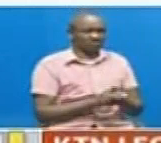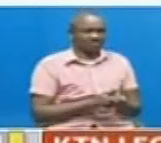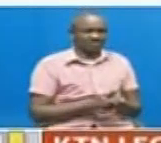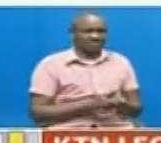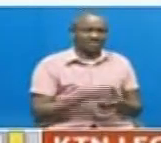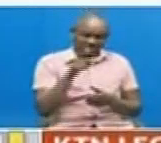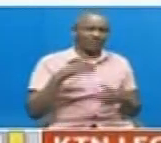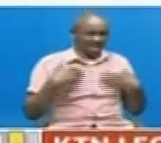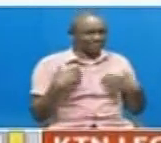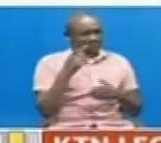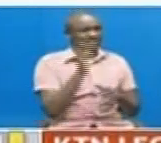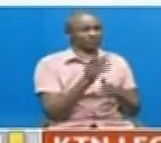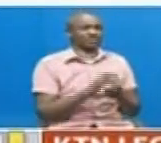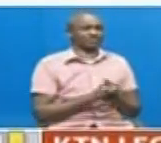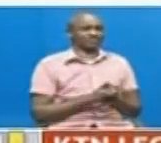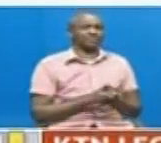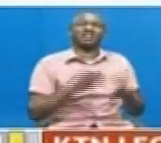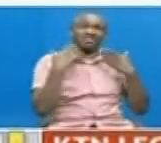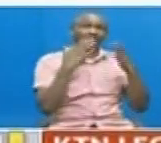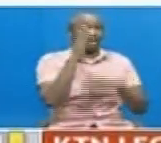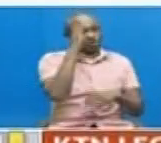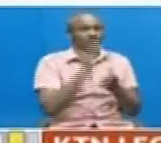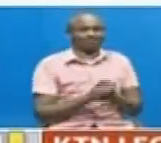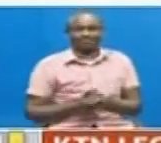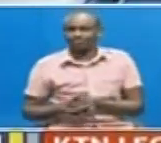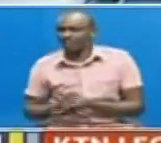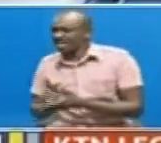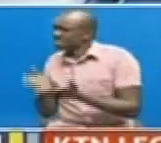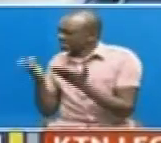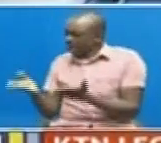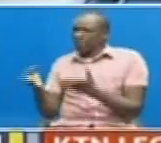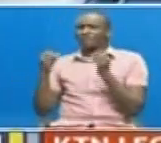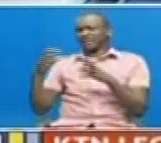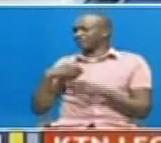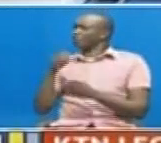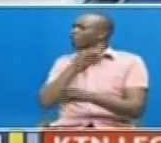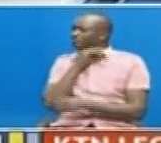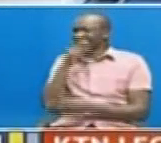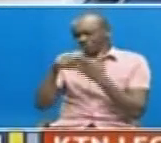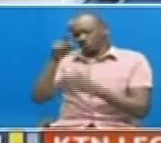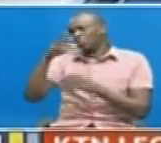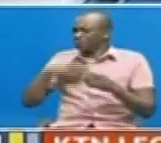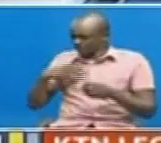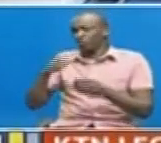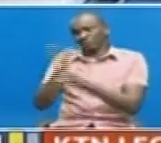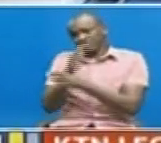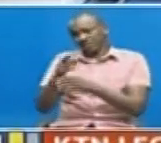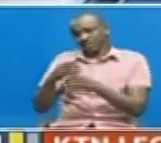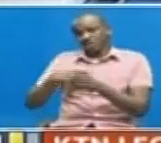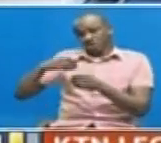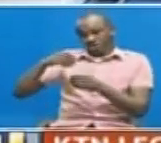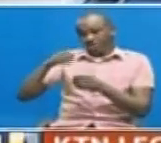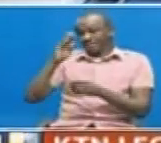beat. Anasema eh niko zile za. Nashukuru Mungu sana. Sasa so, kuna baadhi wanalalamika wanasema nyinyi maproducer muziki. Hasa wale